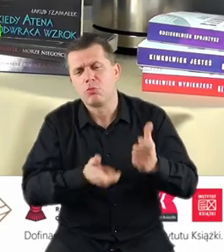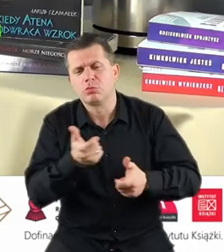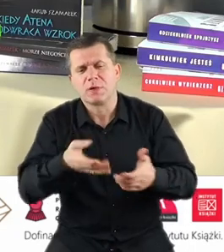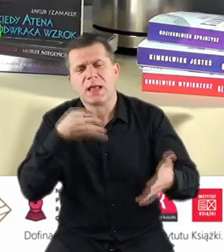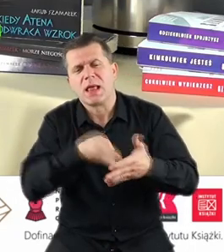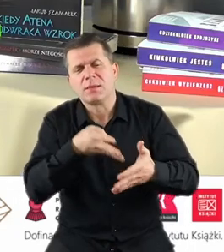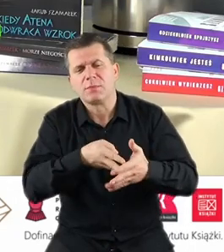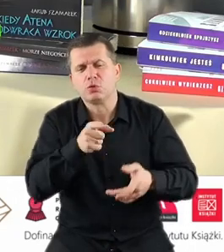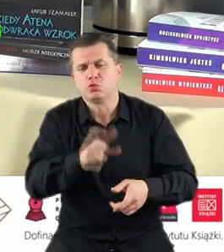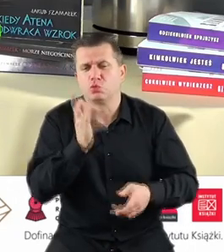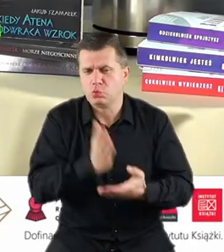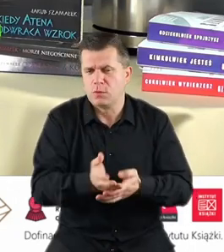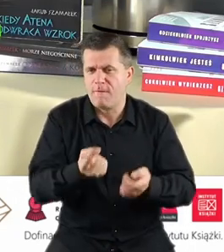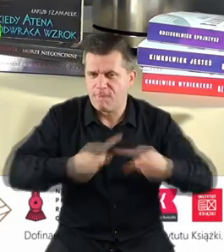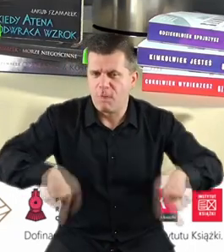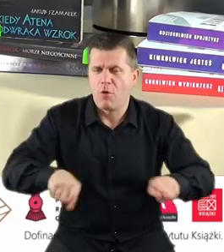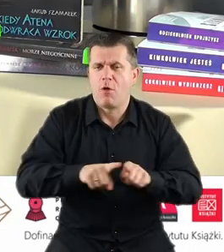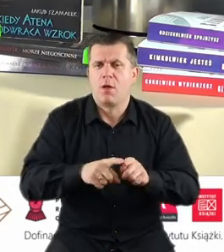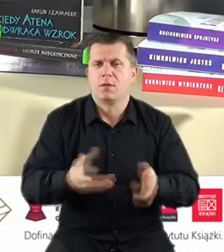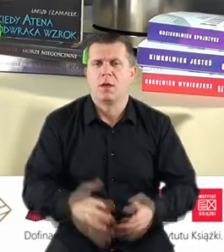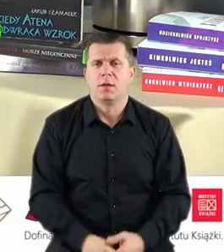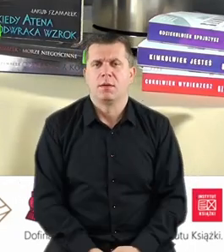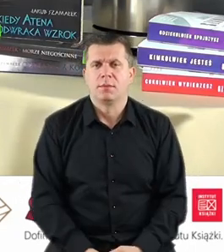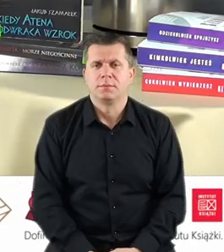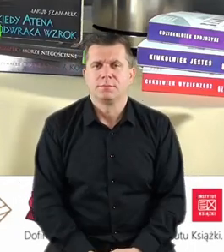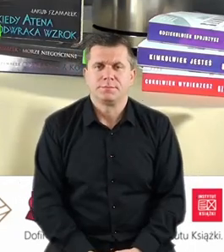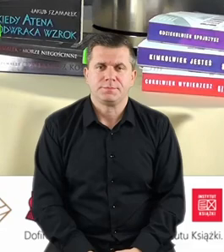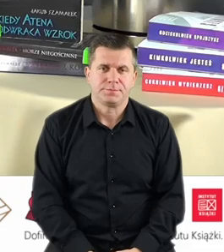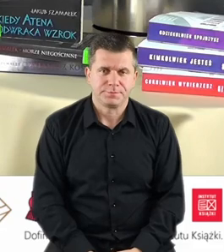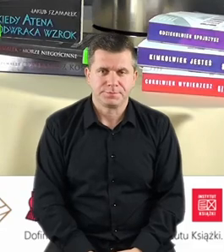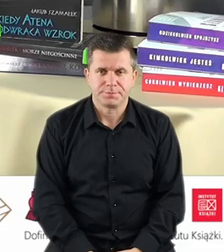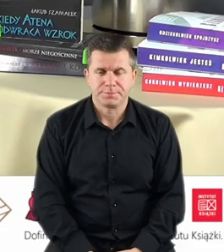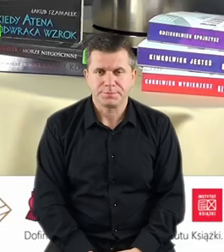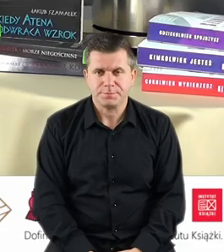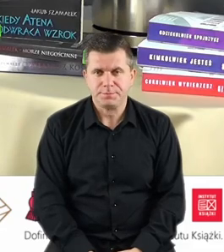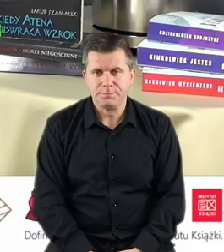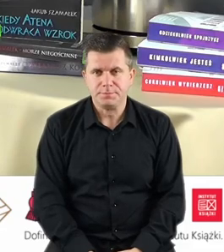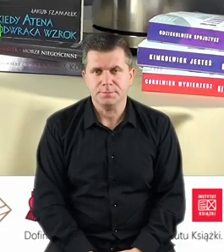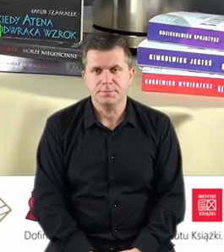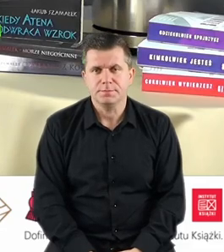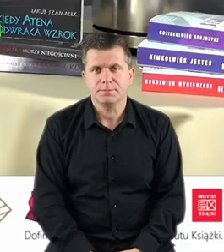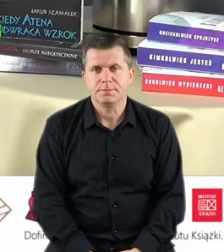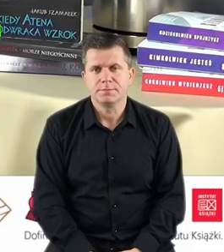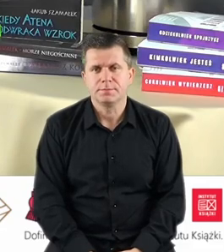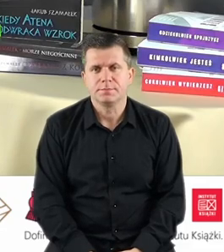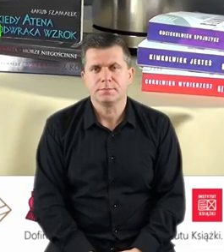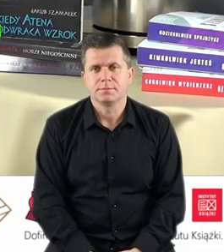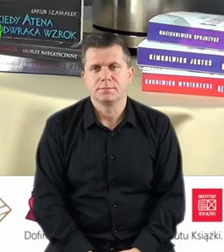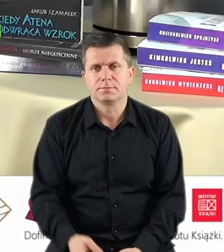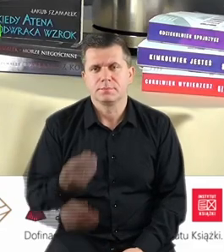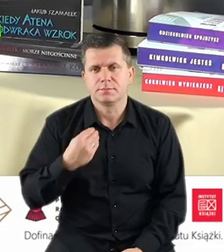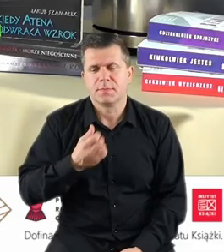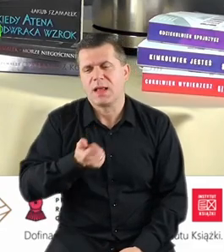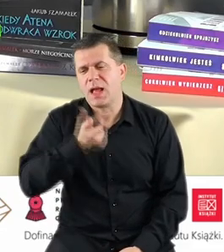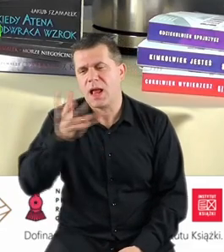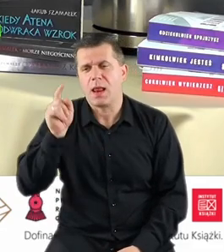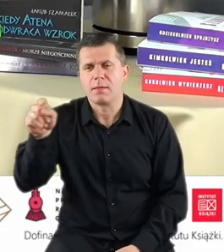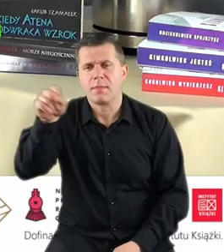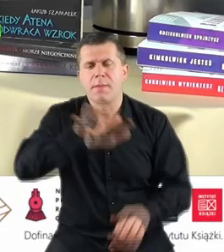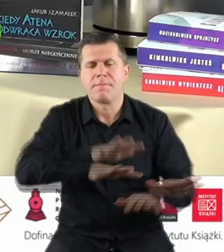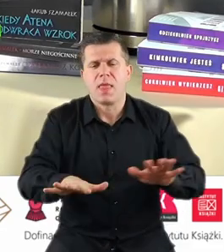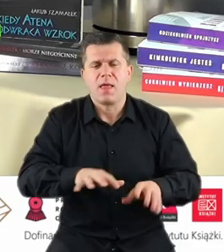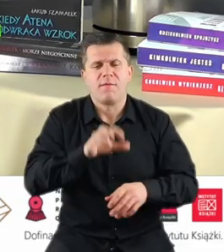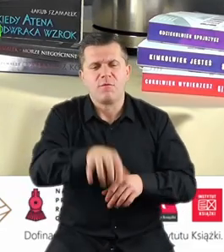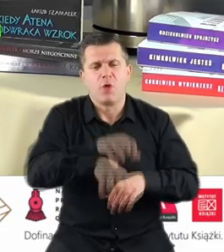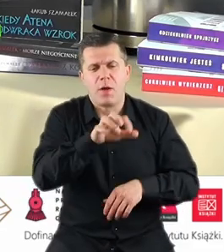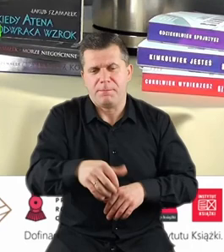zostało wykopane, Nie Indiana niż Jones. samemu. Nie, w ogóle nie. Byłem na kilku Brooklyn. wykopaliskach